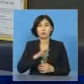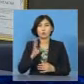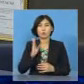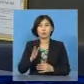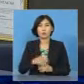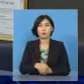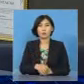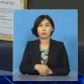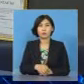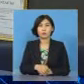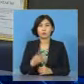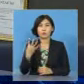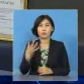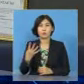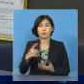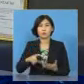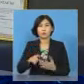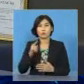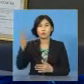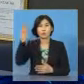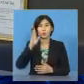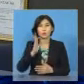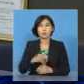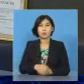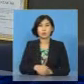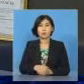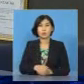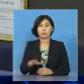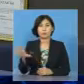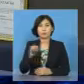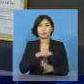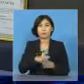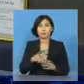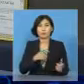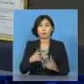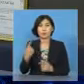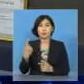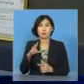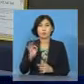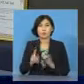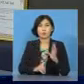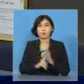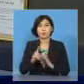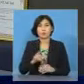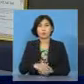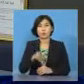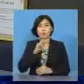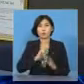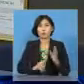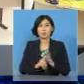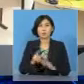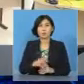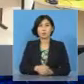берінеді. Сол 4 сынып сол жақта оқиды бастауышты. Соның бәрін толығымен дайындап, 1-ші қазаннан бастап жұмысты